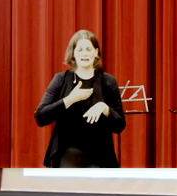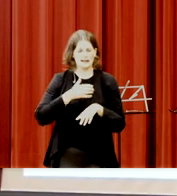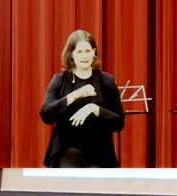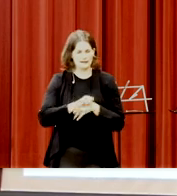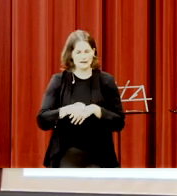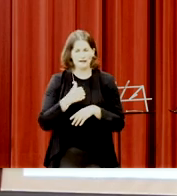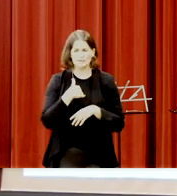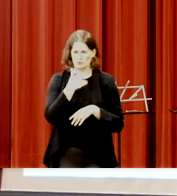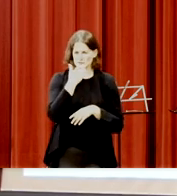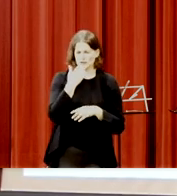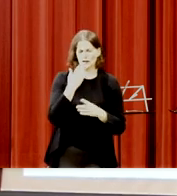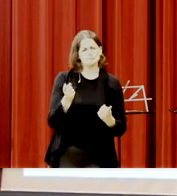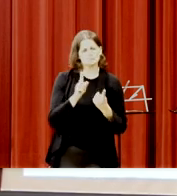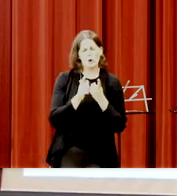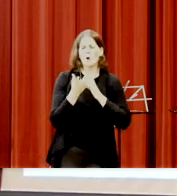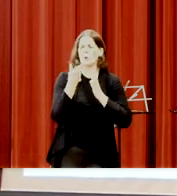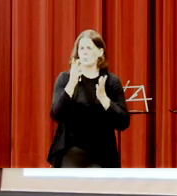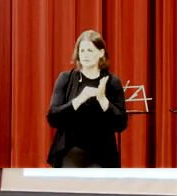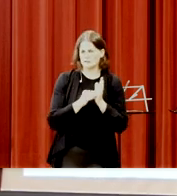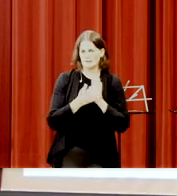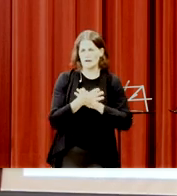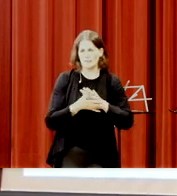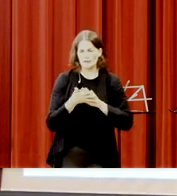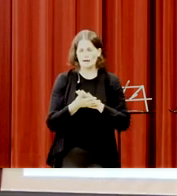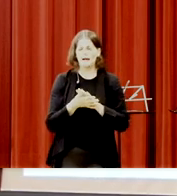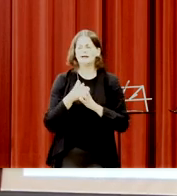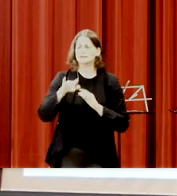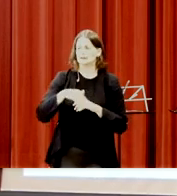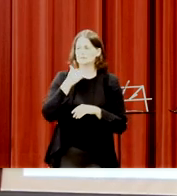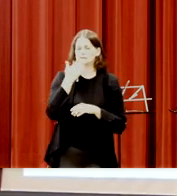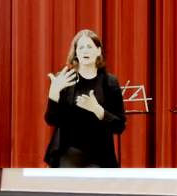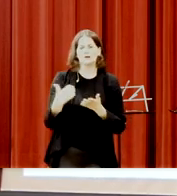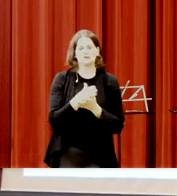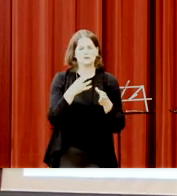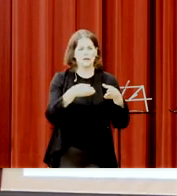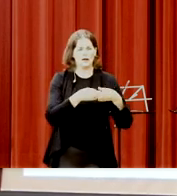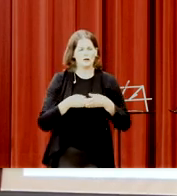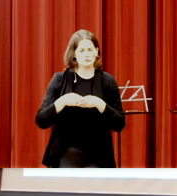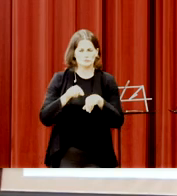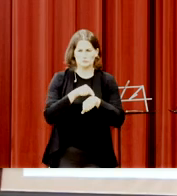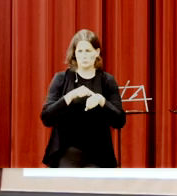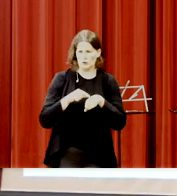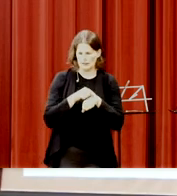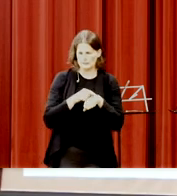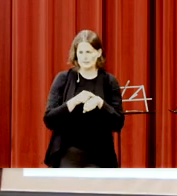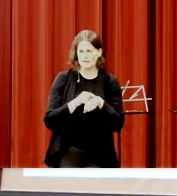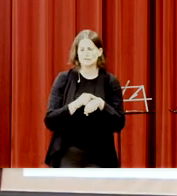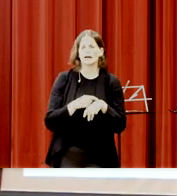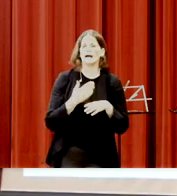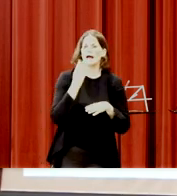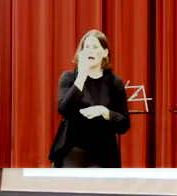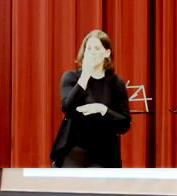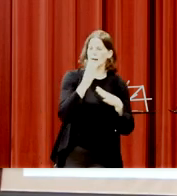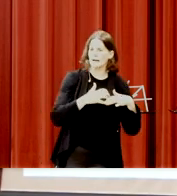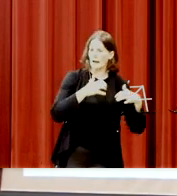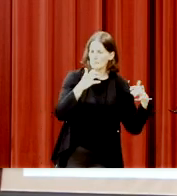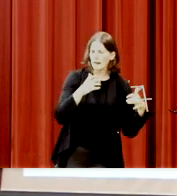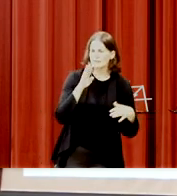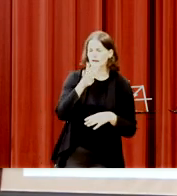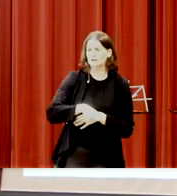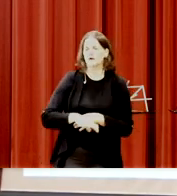del Parlament de Catalunya com a nivell de Madrid, Congreso i Senado. A tots els he fet la mateixa petició. Per